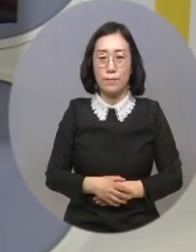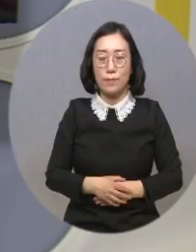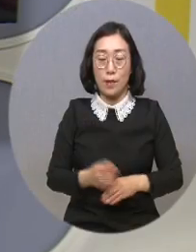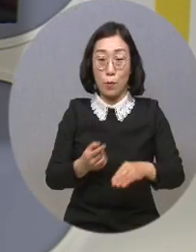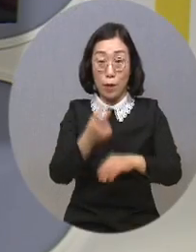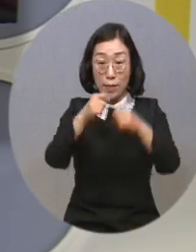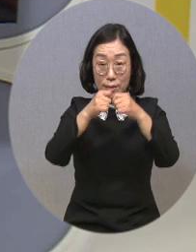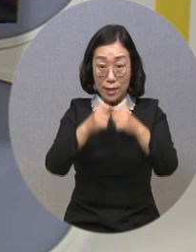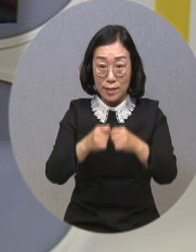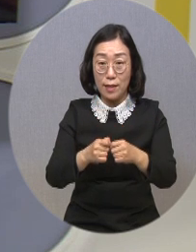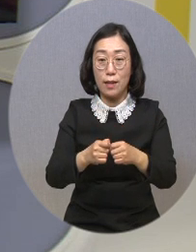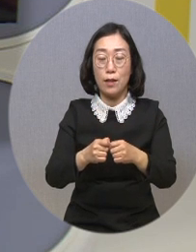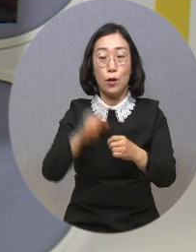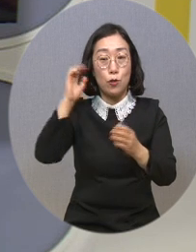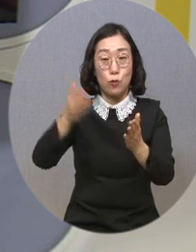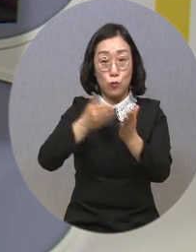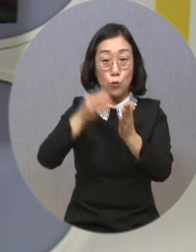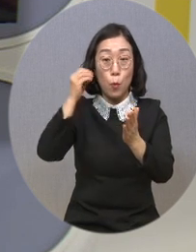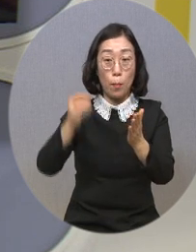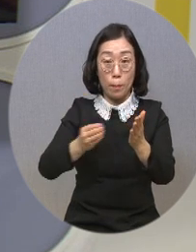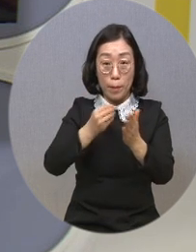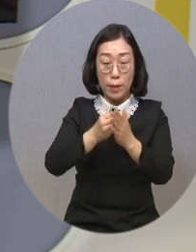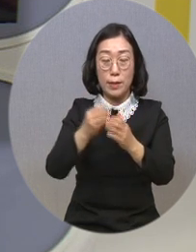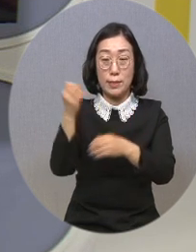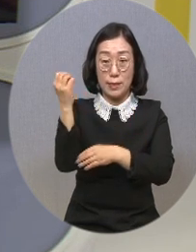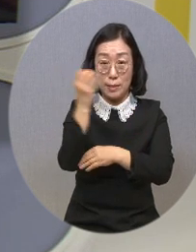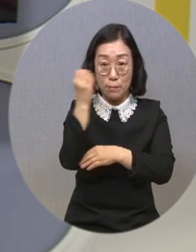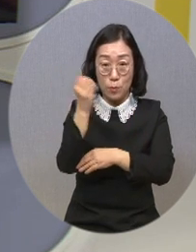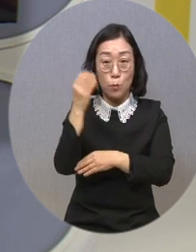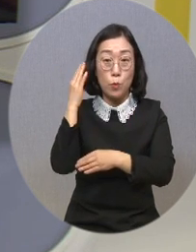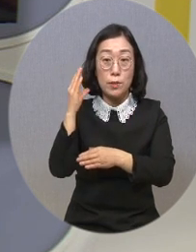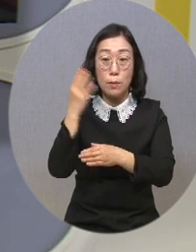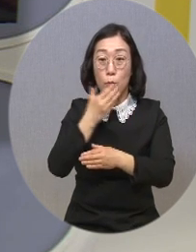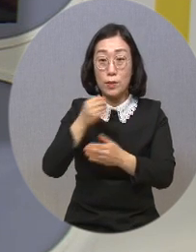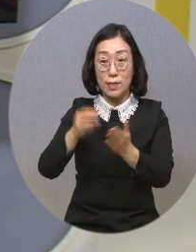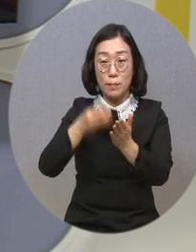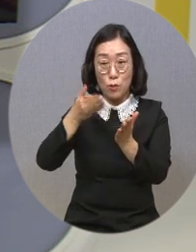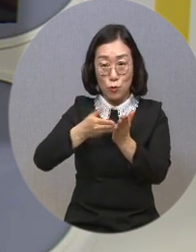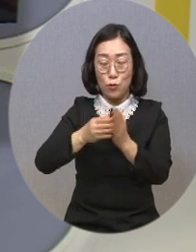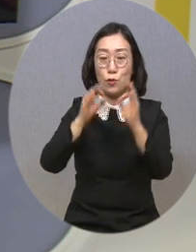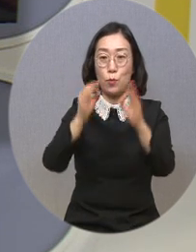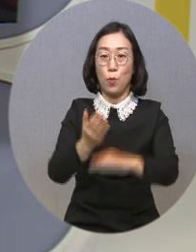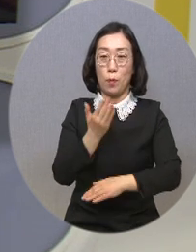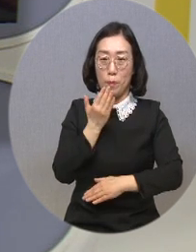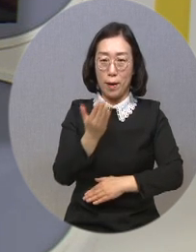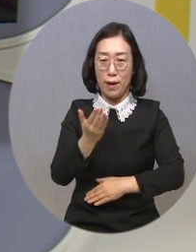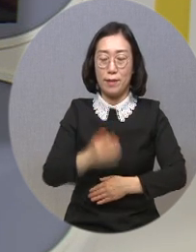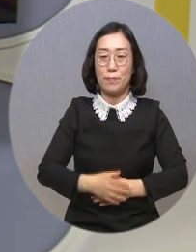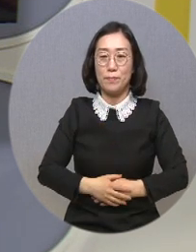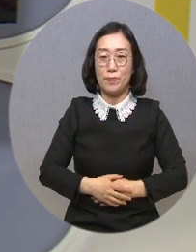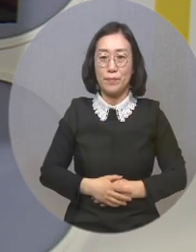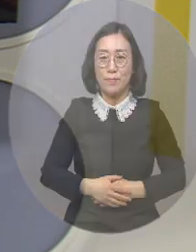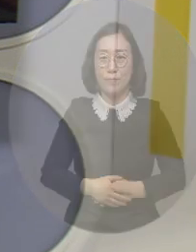이 밖에 자세한 사항은 웰페어 뉴스 홈페이지와 장애인신문, 복지TV 뉴스를 통해 확인할 수 있습니다.